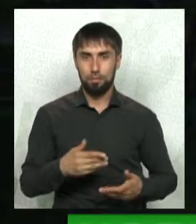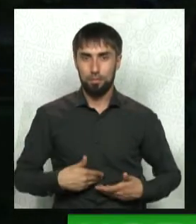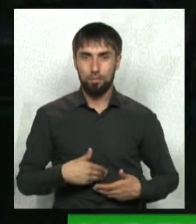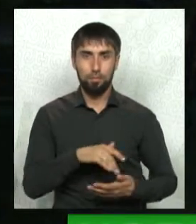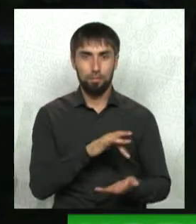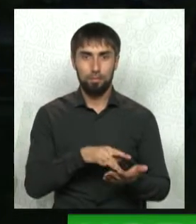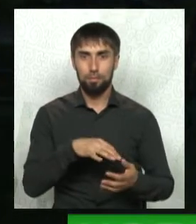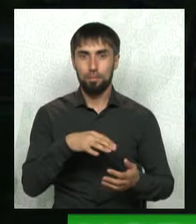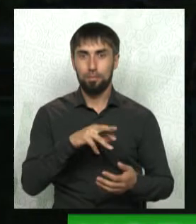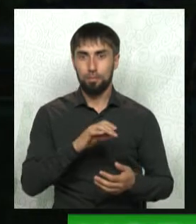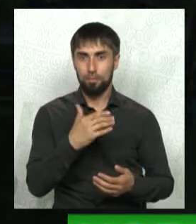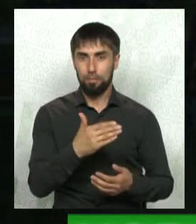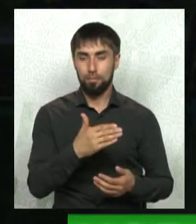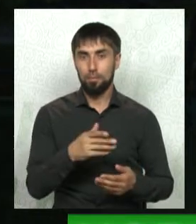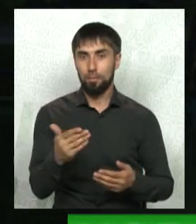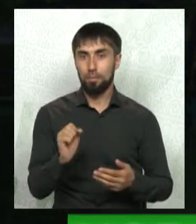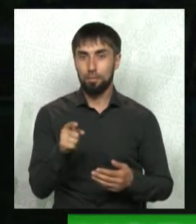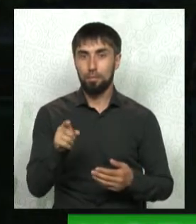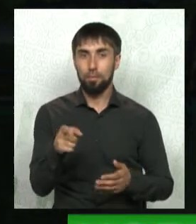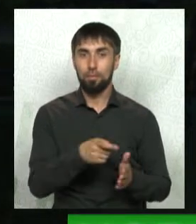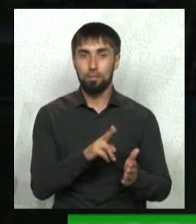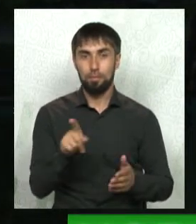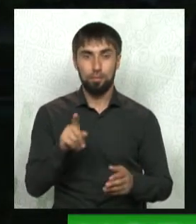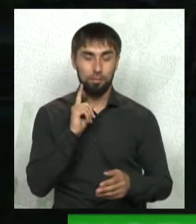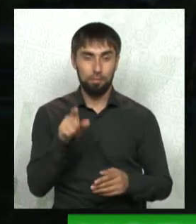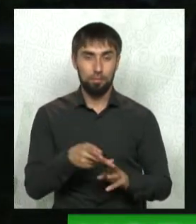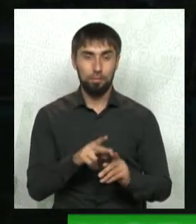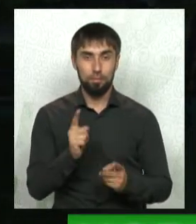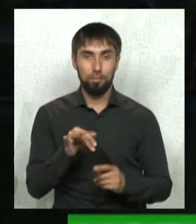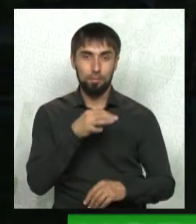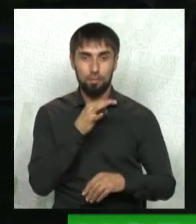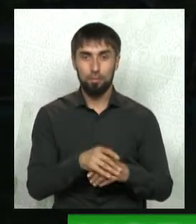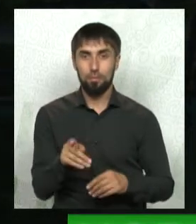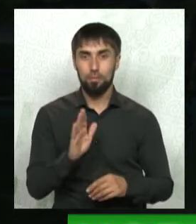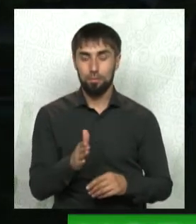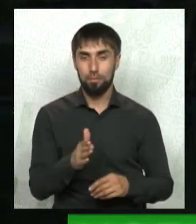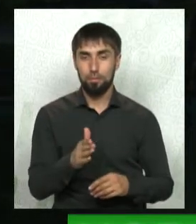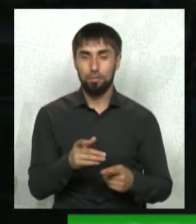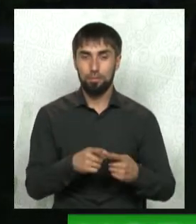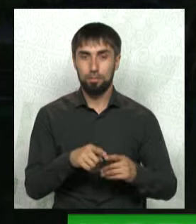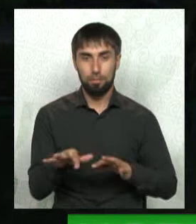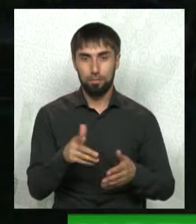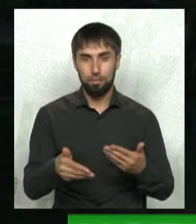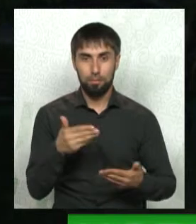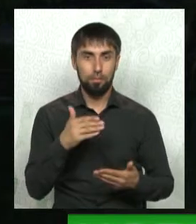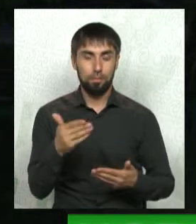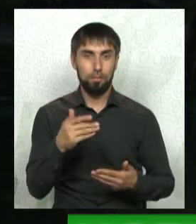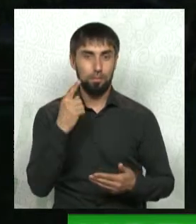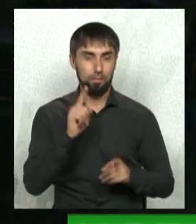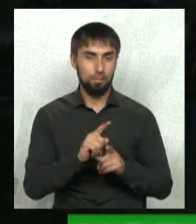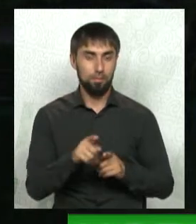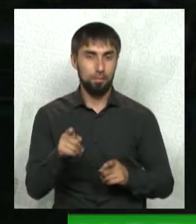Магас. В отношении подростка возбуждено уголовное дело, он привлечен к ответственности. То есть, на его взгляд, это была